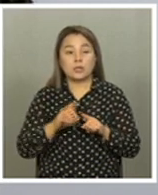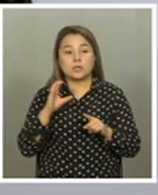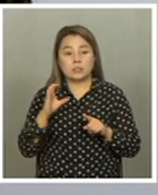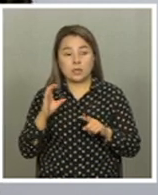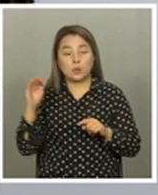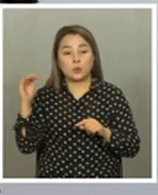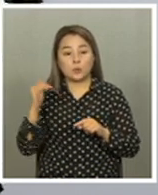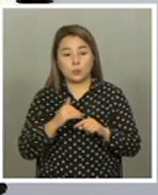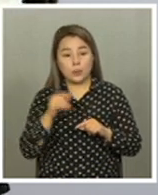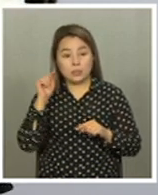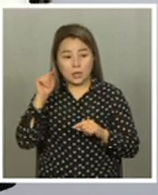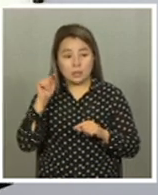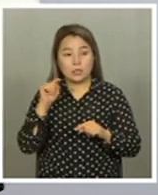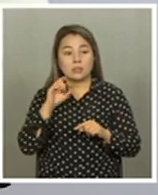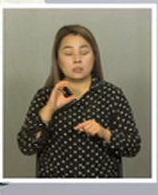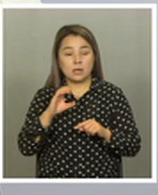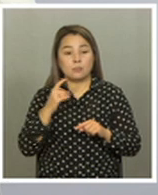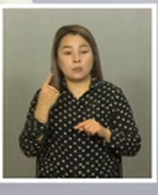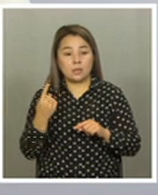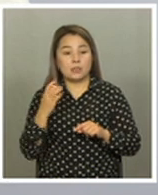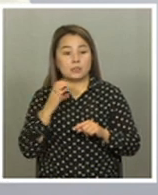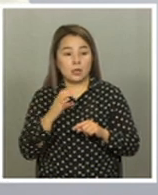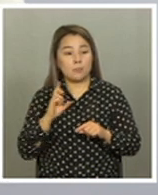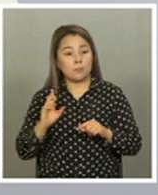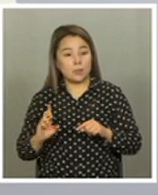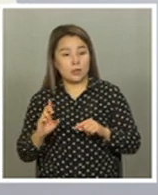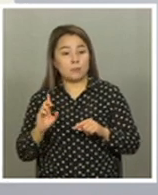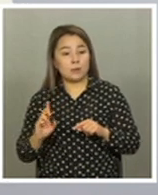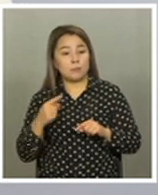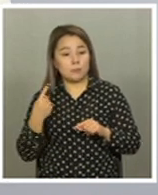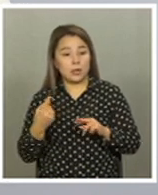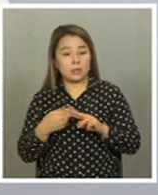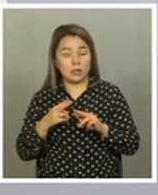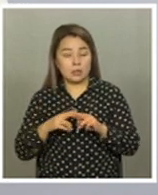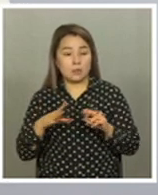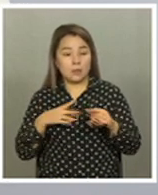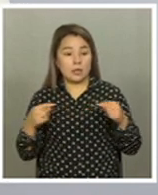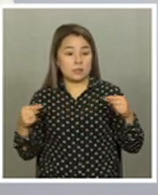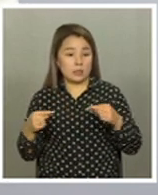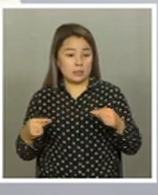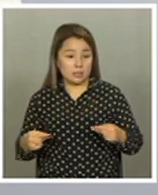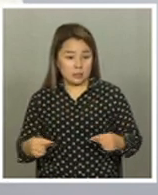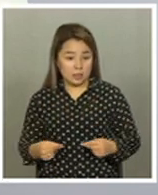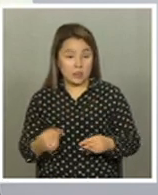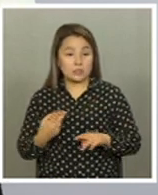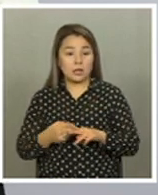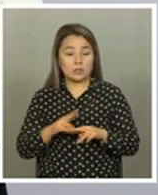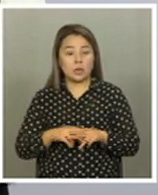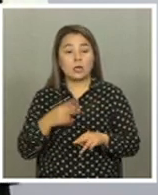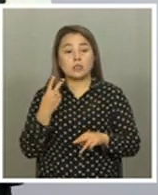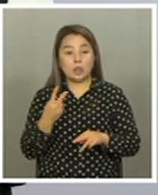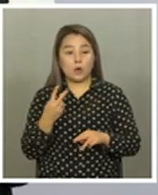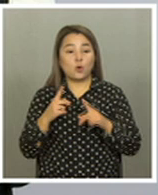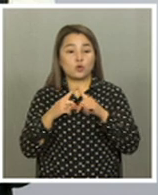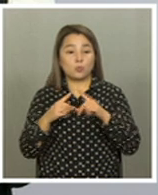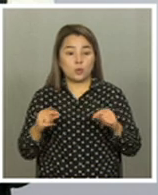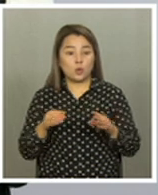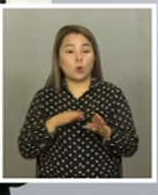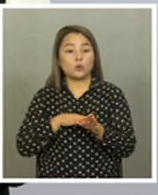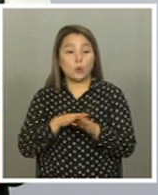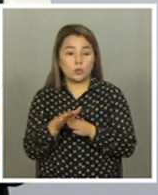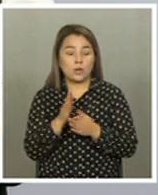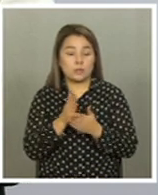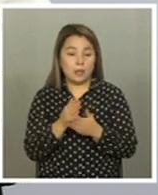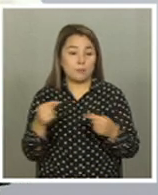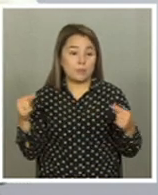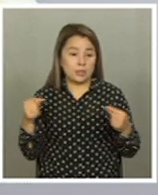Б төбесі мен Б1 төбесі, яғни үш төбесі де өзара беттескендіктен біздің екі үшбұрышымыз толық беттеседі.